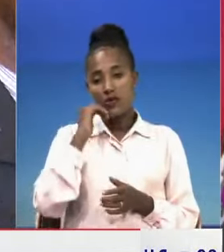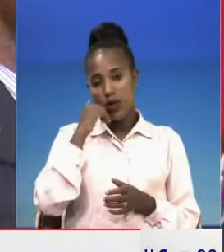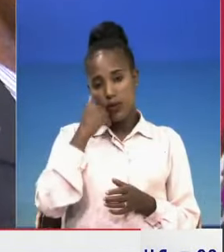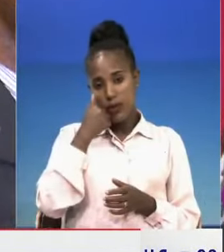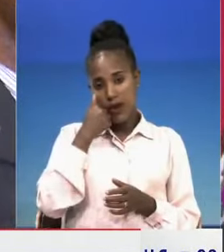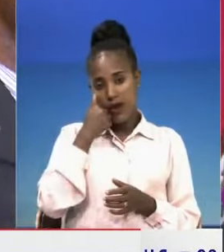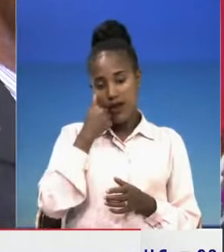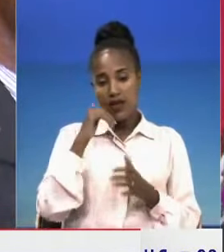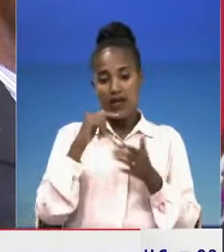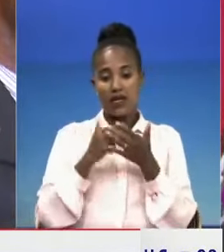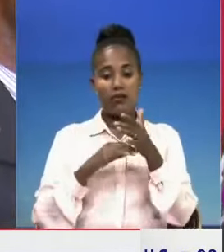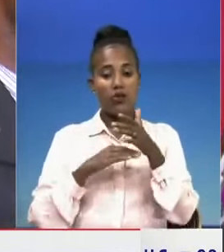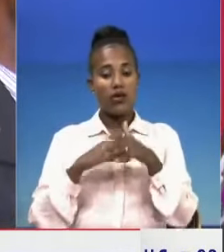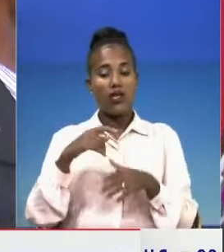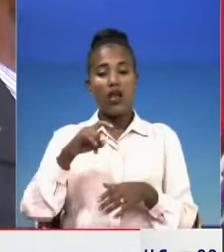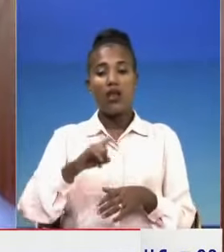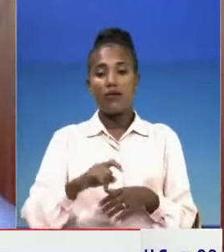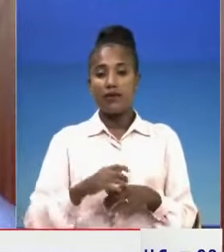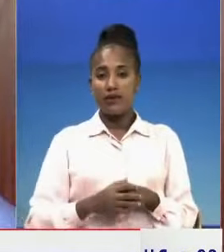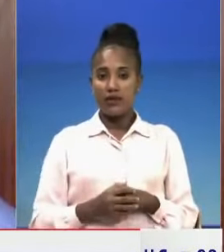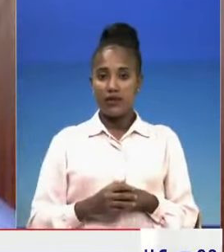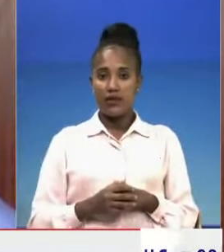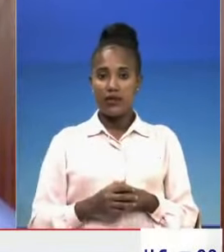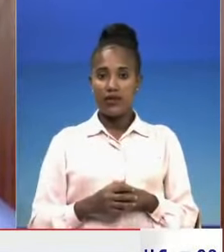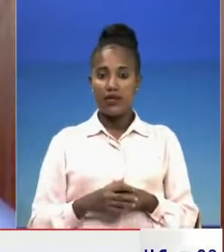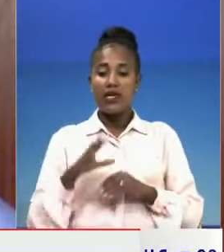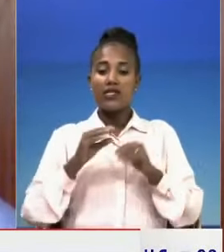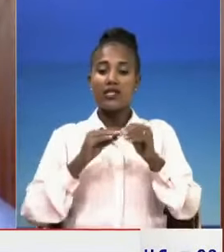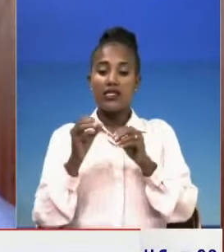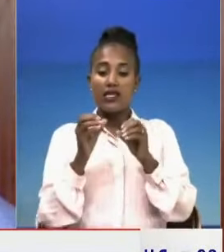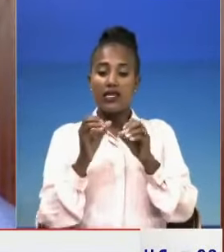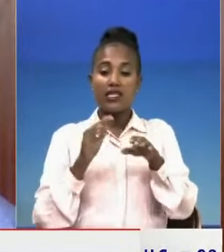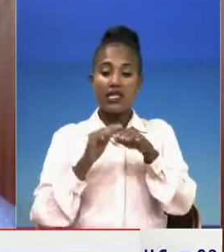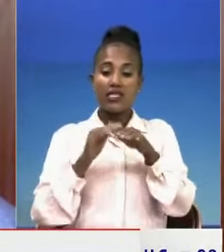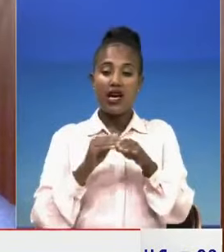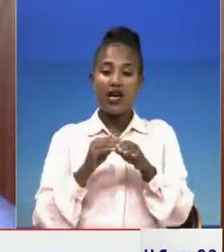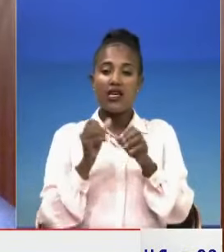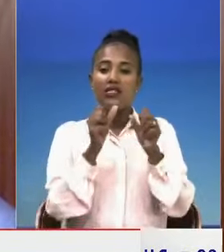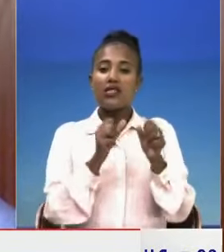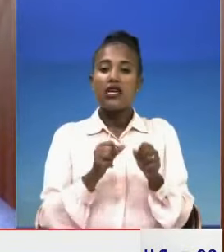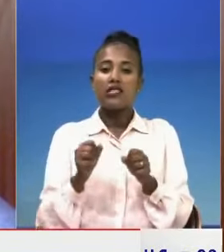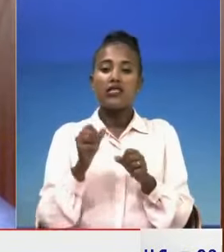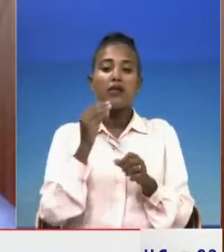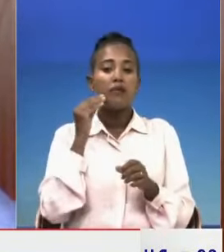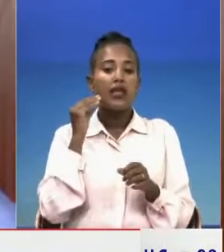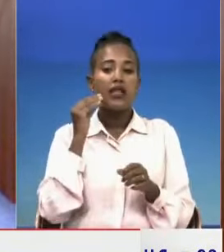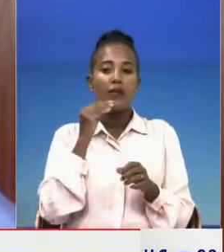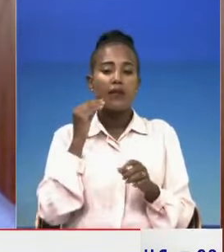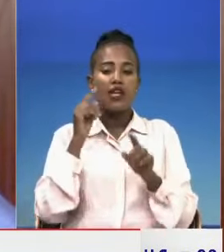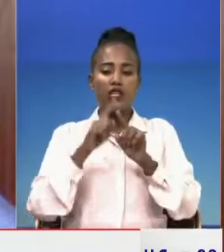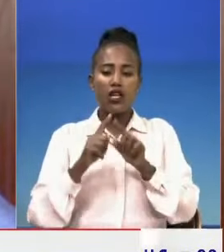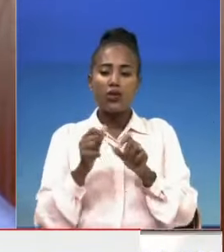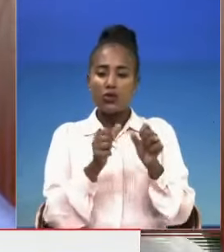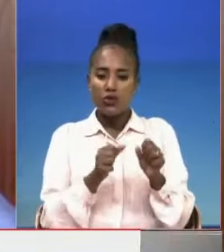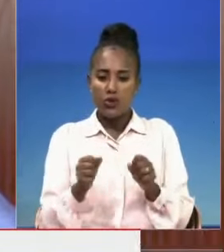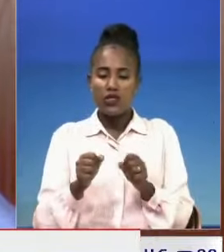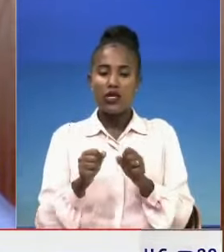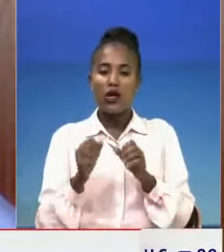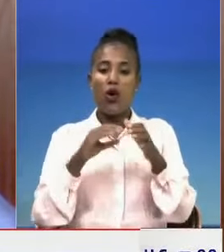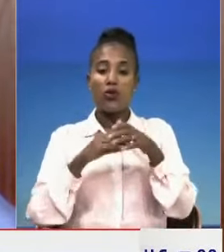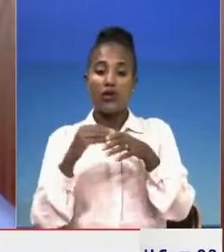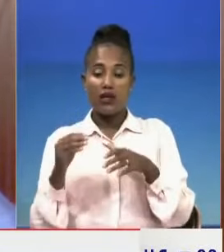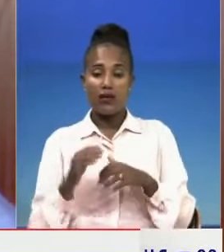እንሽኮረመማለን። ከዚህ መውጣት አለብን። የእንቅስቃሴ ስልታችን ሃውስ ቱ ሃውስ የተለያየ ሲስተም ዲዛይን